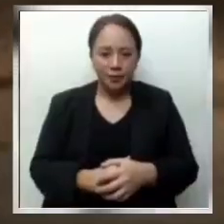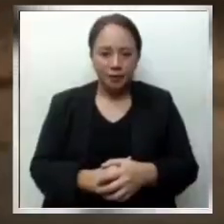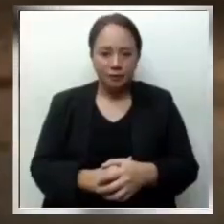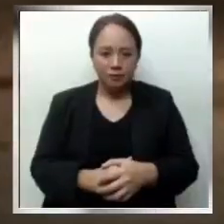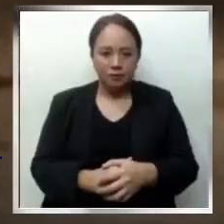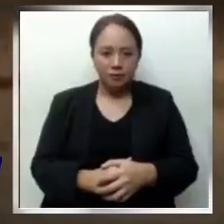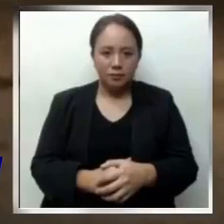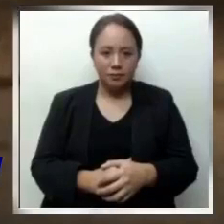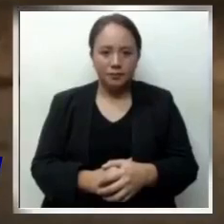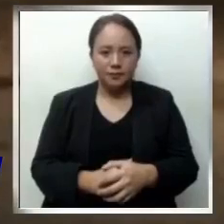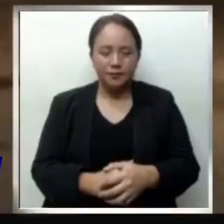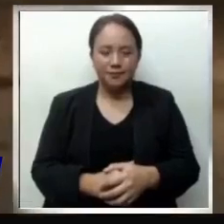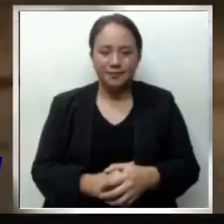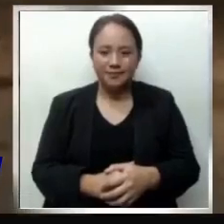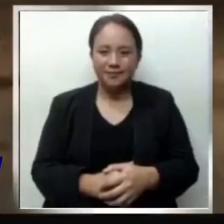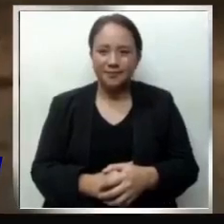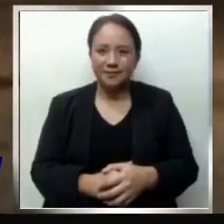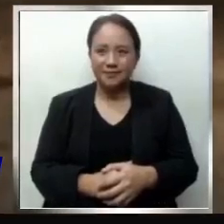June!